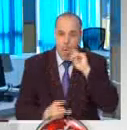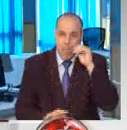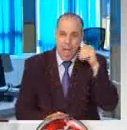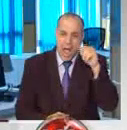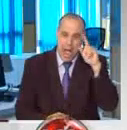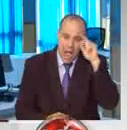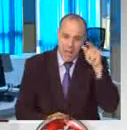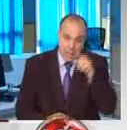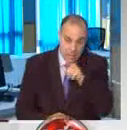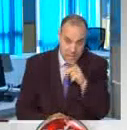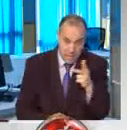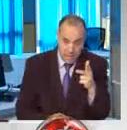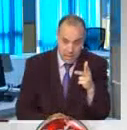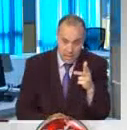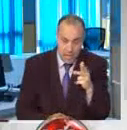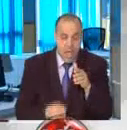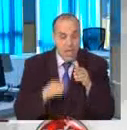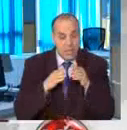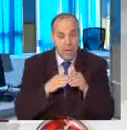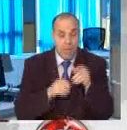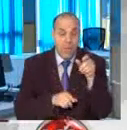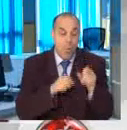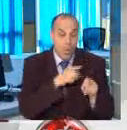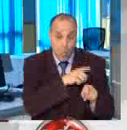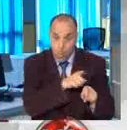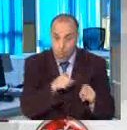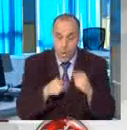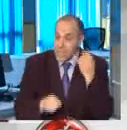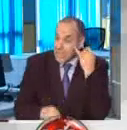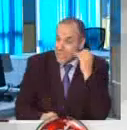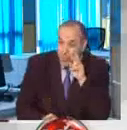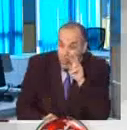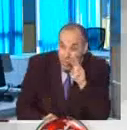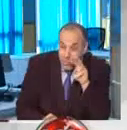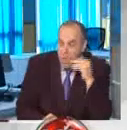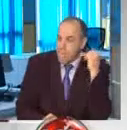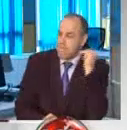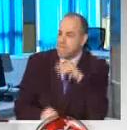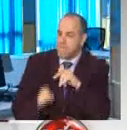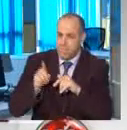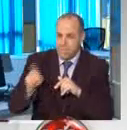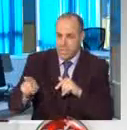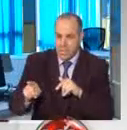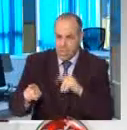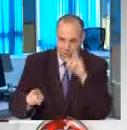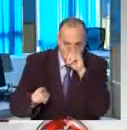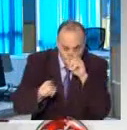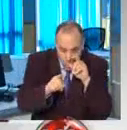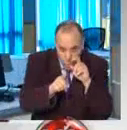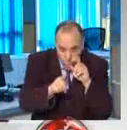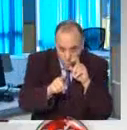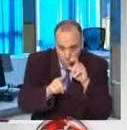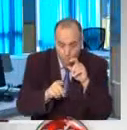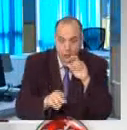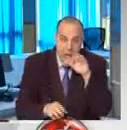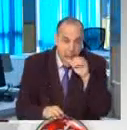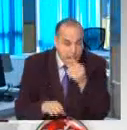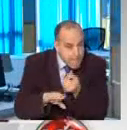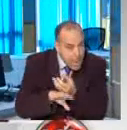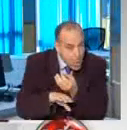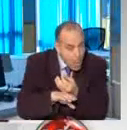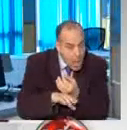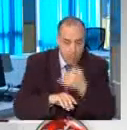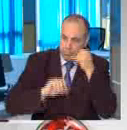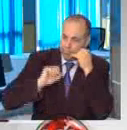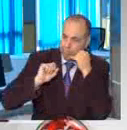ضو الغندري، طلبت من المواطنين الإبلاغ السريع عنهم عند مشاهدتهم أو الحصول على أي